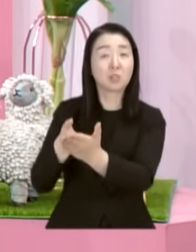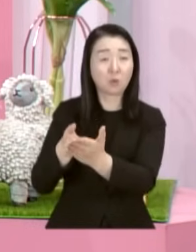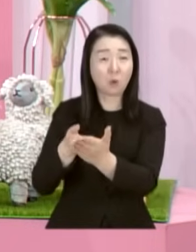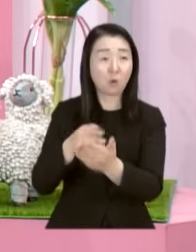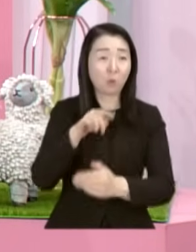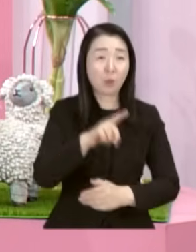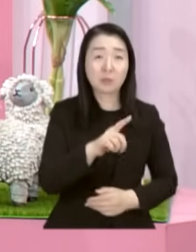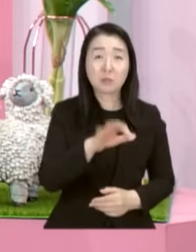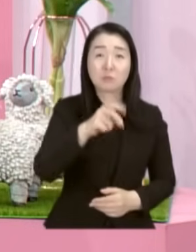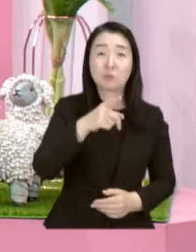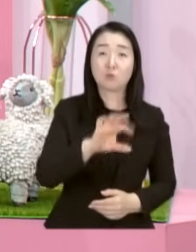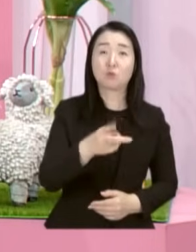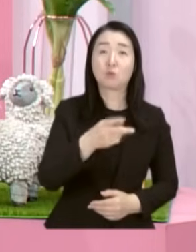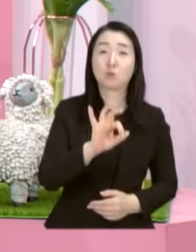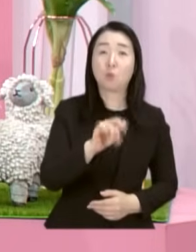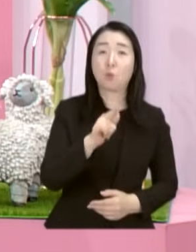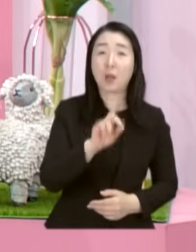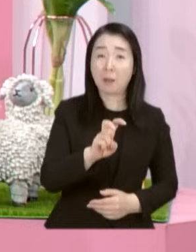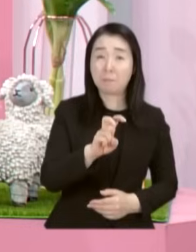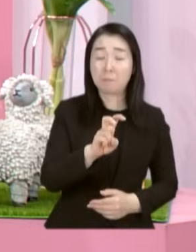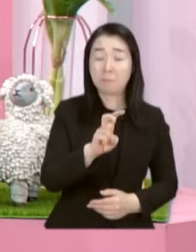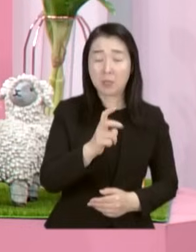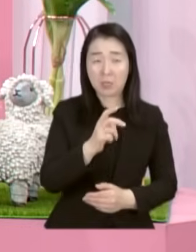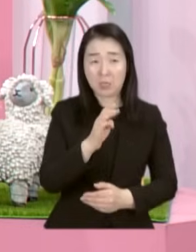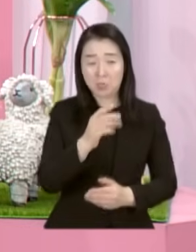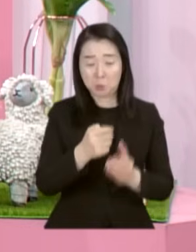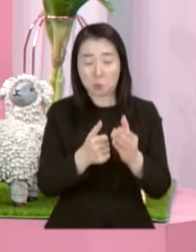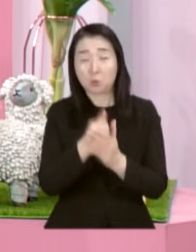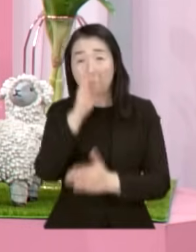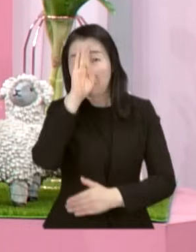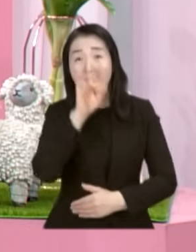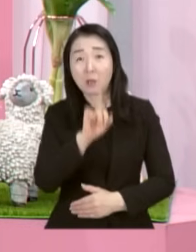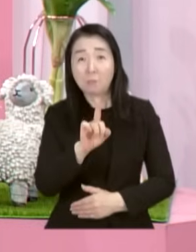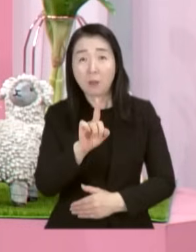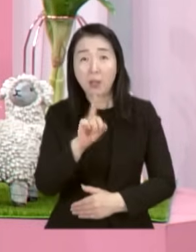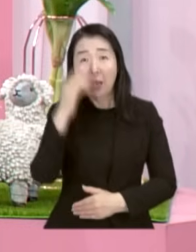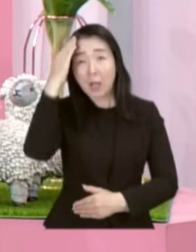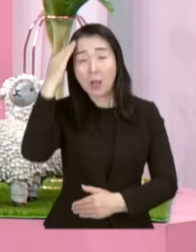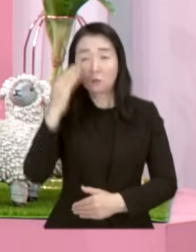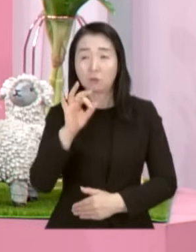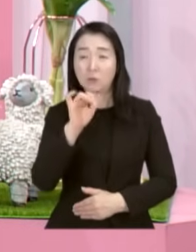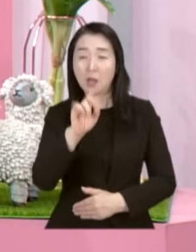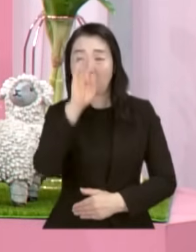육종암이 이게 희귀한 병입니다. 우리나라 암 환자 중에